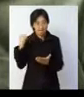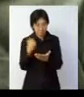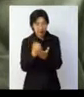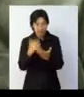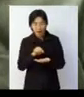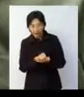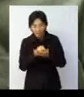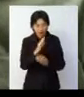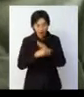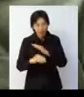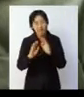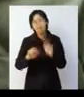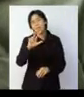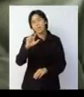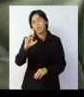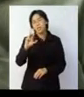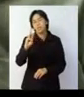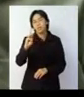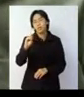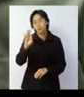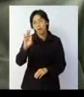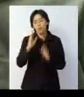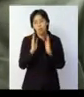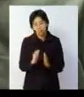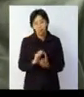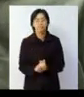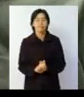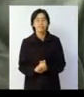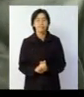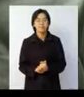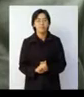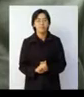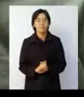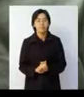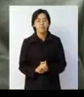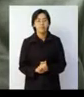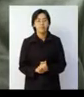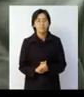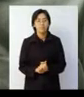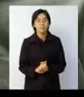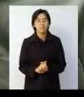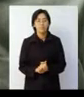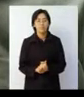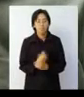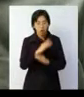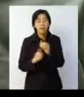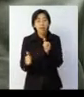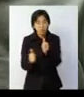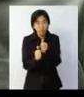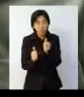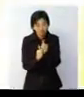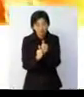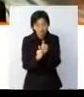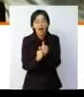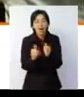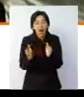แจ้งแล้วพร้อมให้บริการวิการเนี่ย369คนนะครับแล้วก็มีส่วนใหญ่ก็จะเป็นผู้ช่วยวิการ